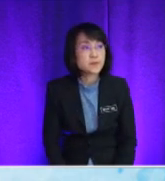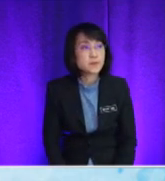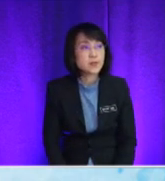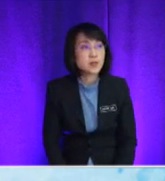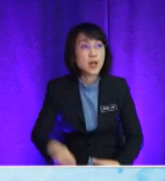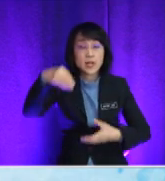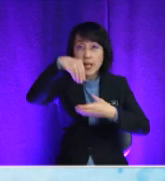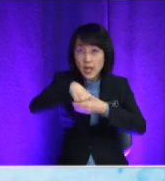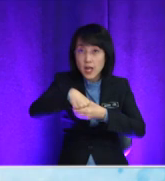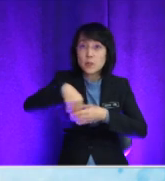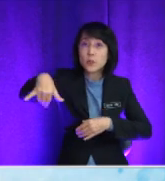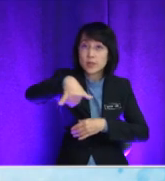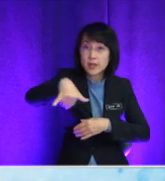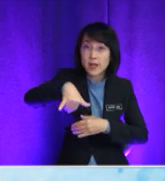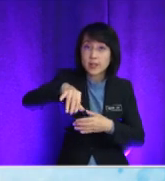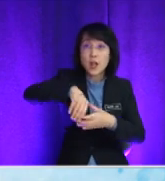luar